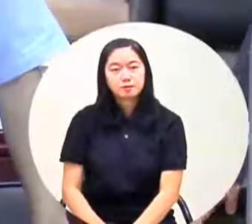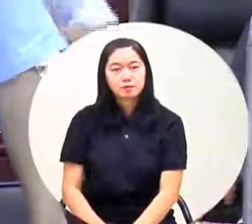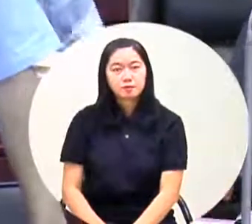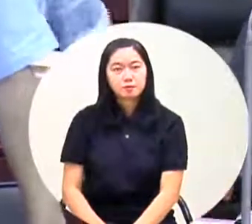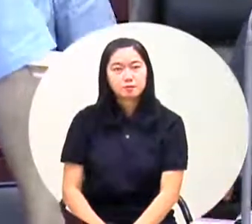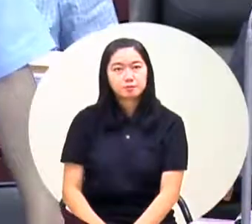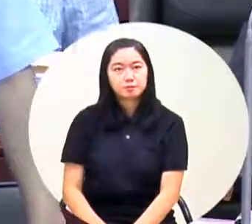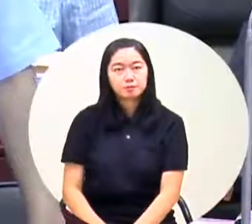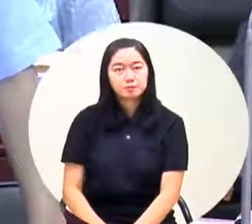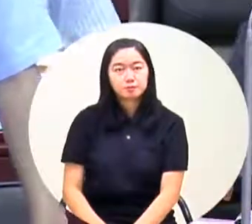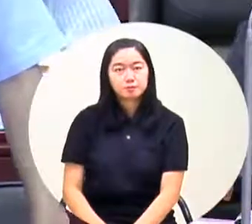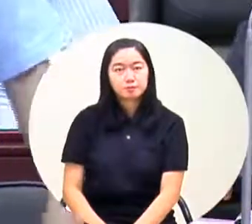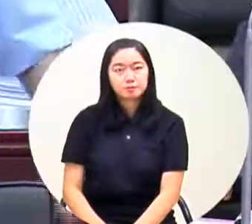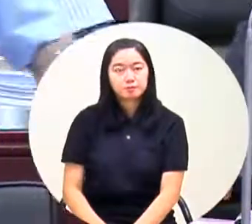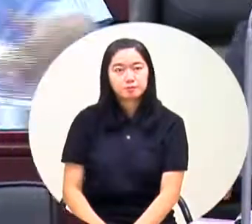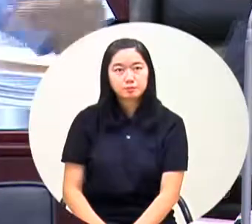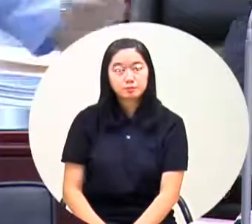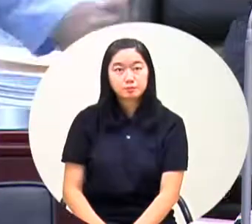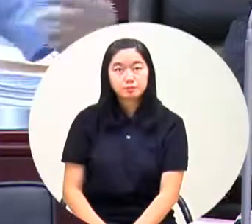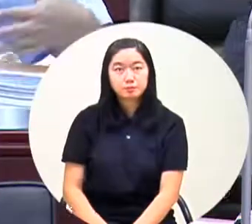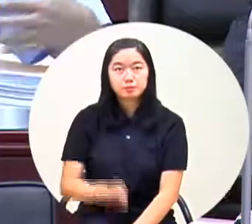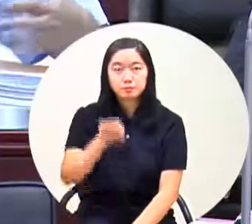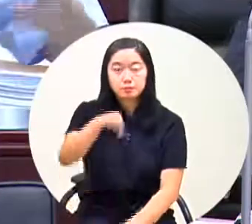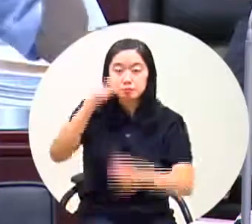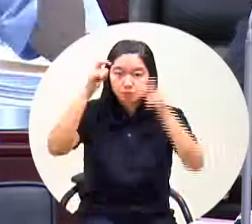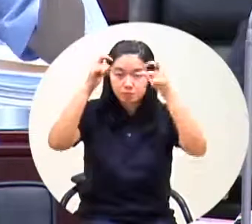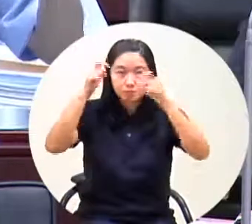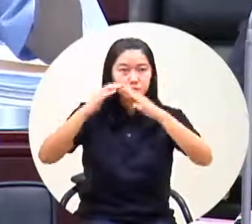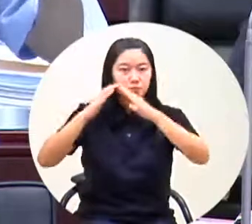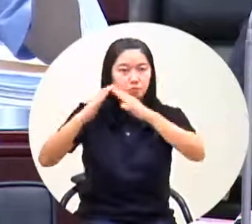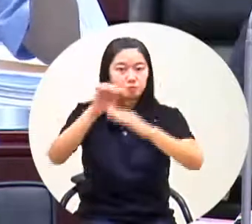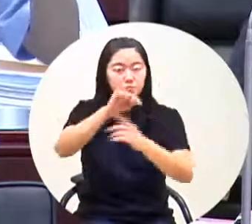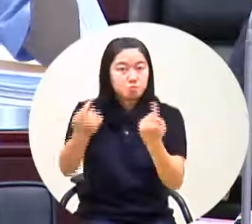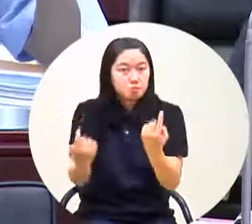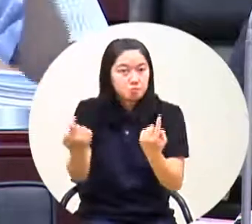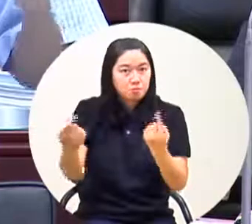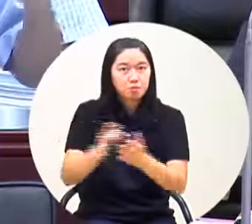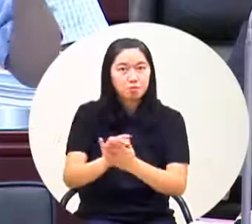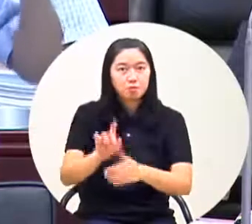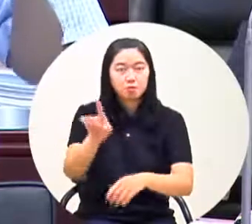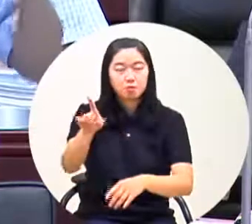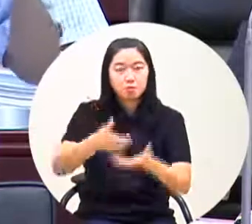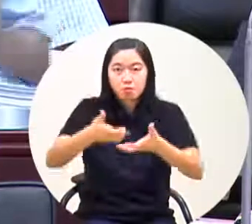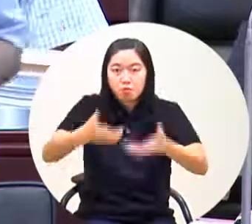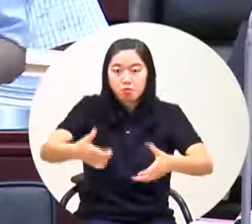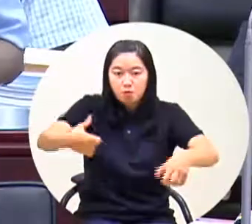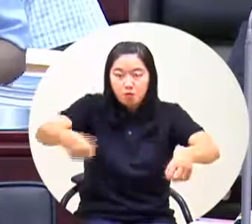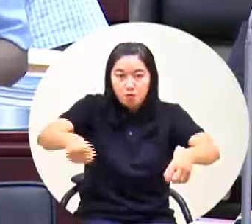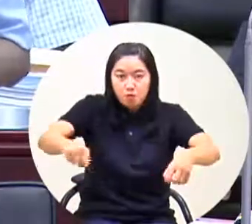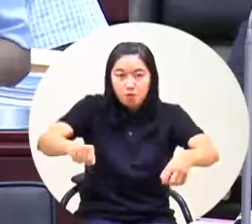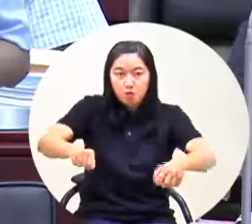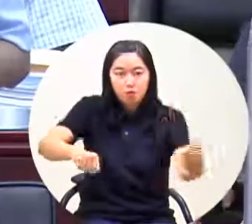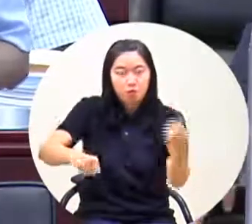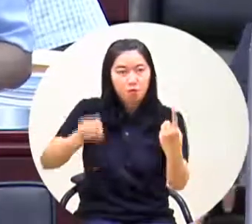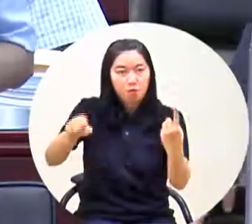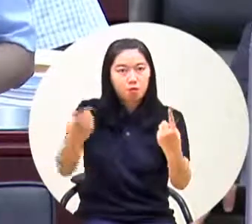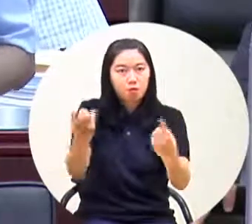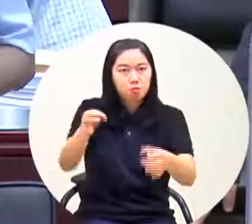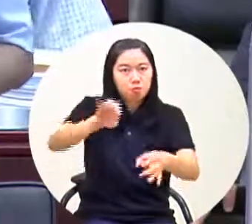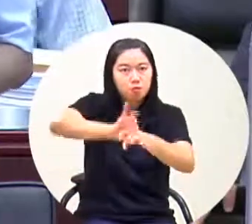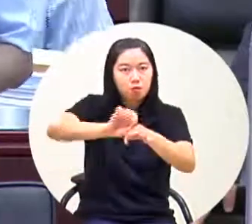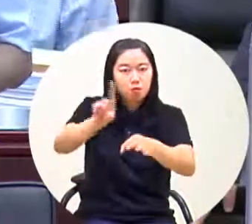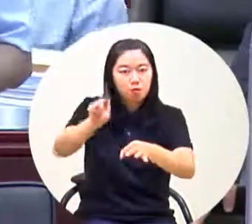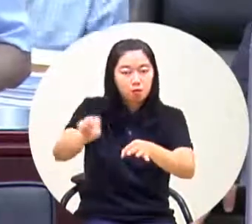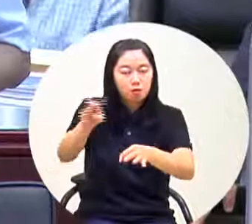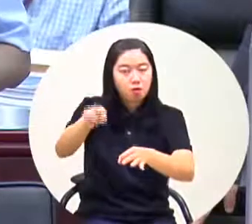哈马星地区，哈马星地区比高雄市的部分，但一部像重型机车多了12000，多了12000